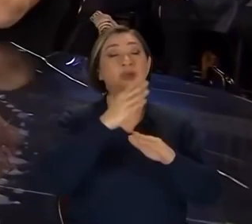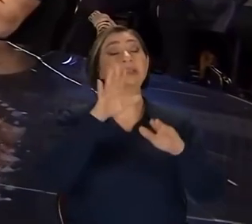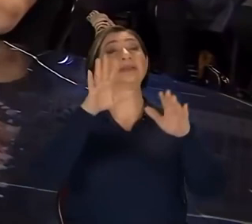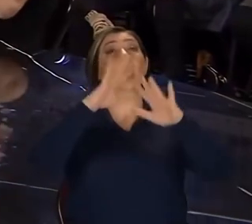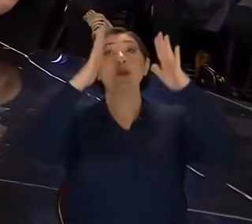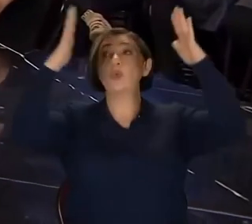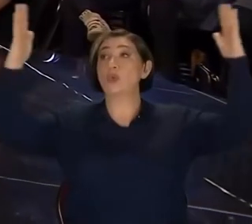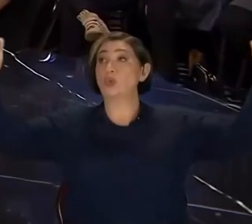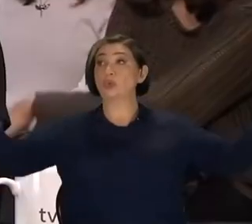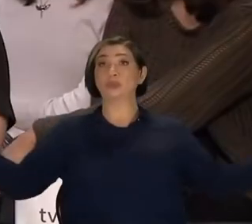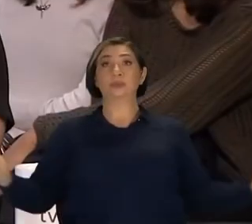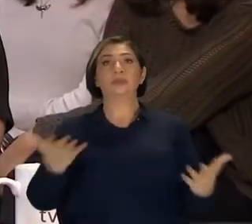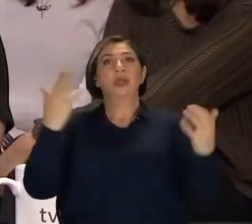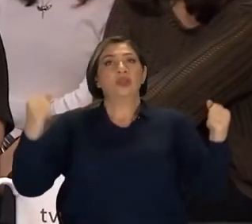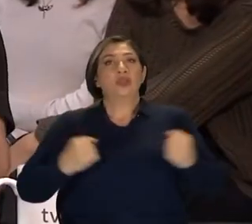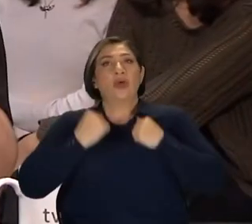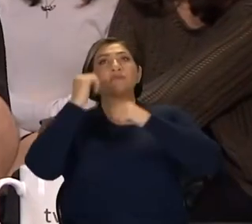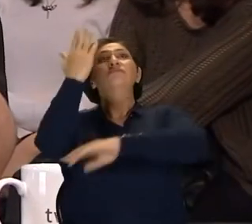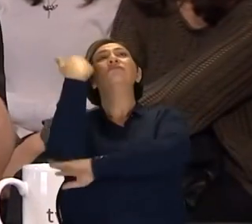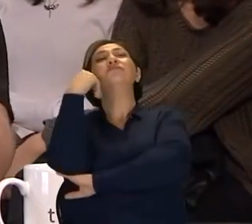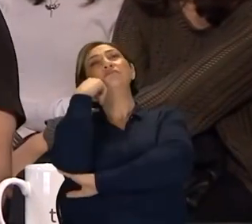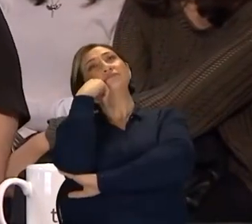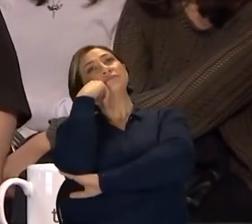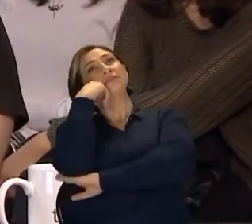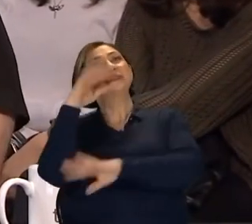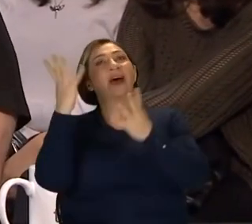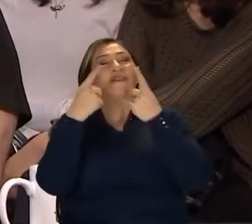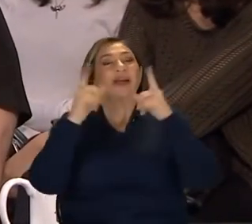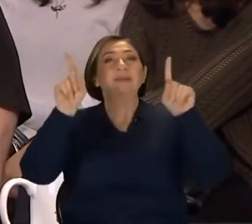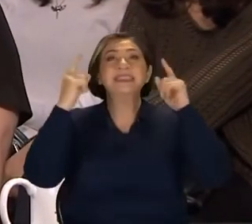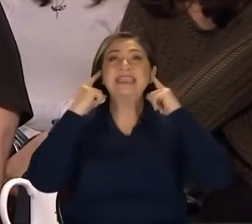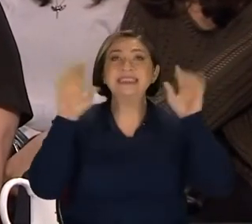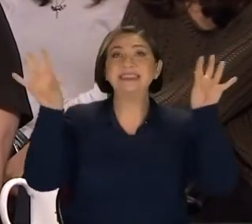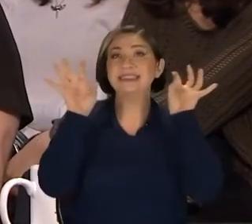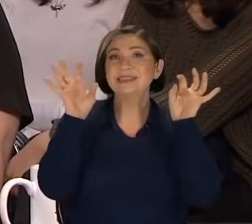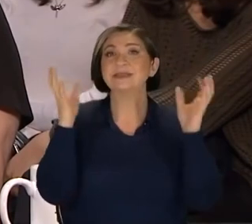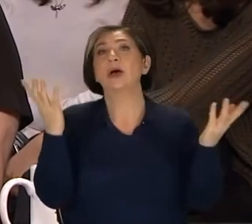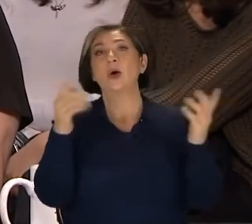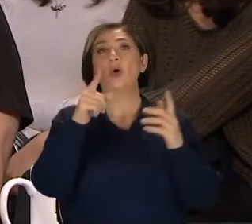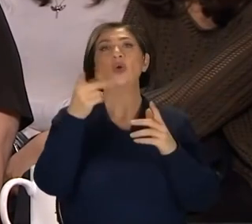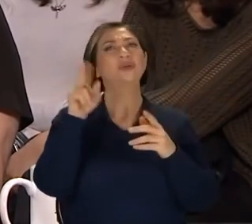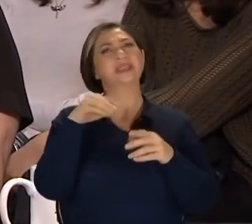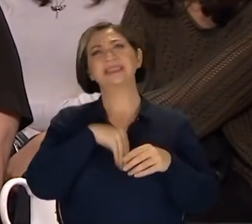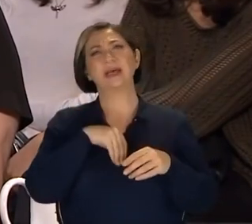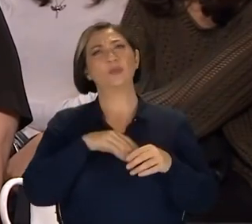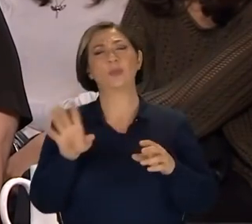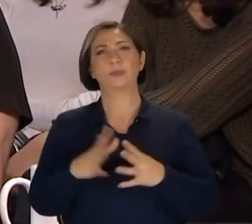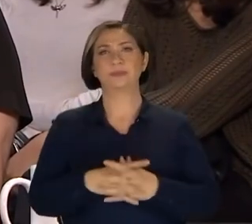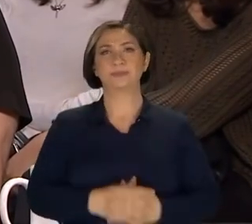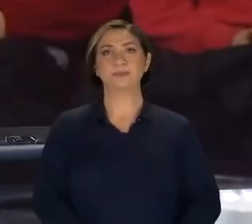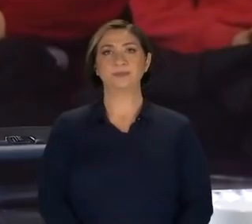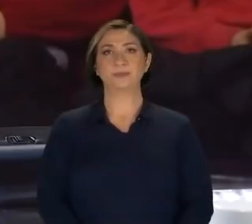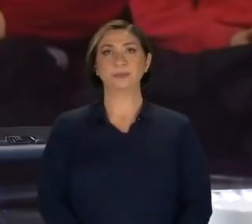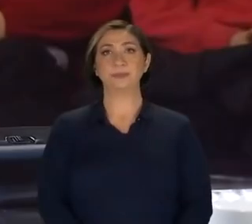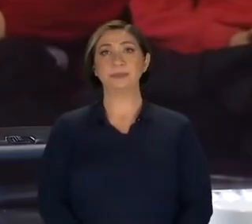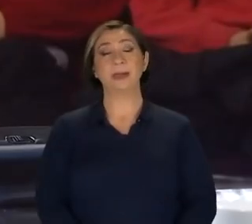daha büyük bir perdede, daha görkemli bir atmosferde, daha yoğun bir sesle. Yani onun öleceğini zannetmiyorum.